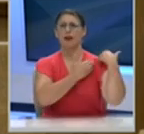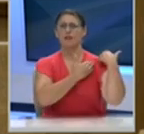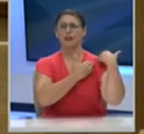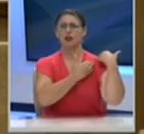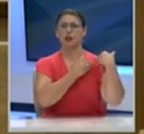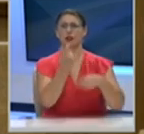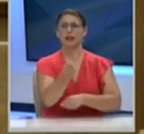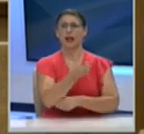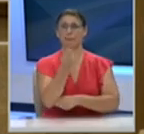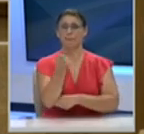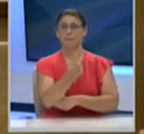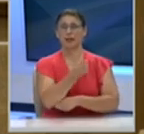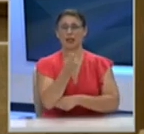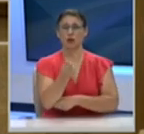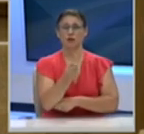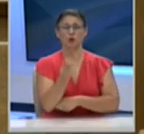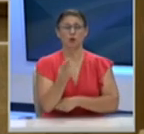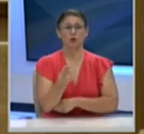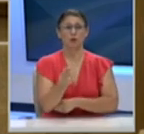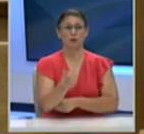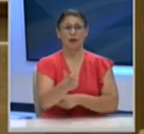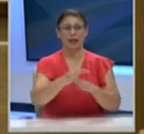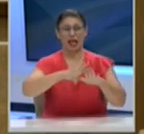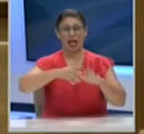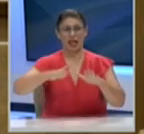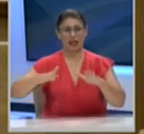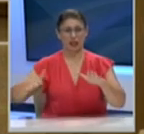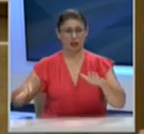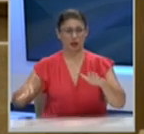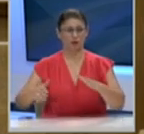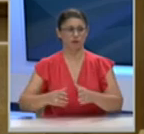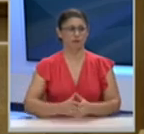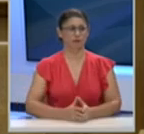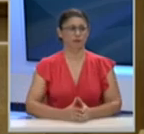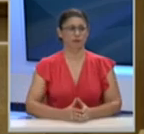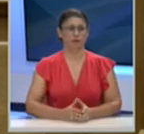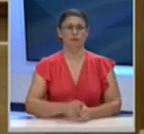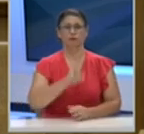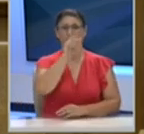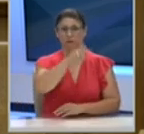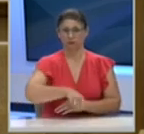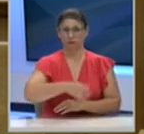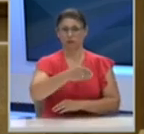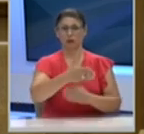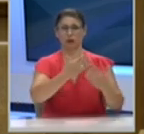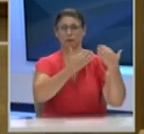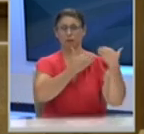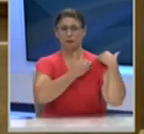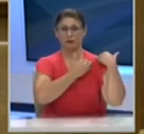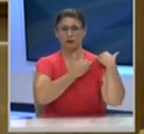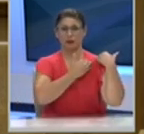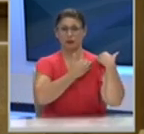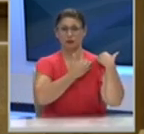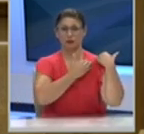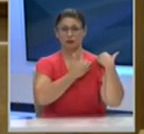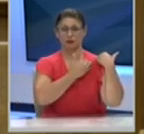για τα πυροσβεστικά μέσα στο Αιγαίο και ήταν ο υπεύθυνος, καθήλυνη